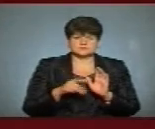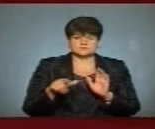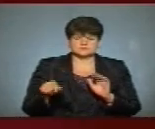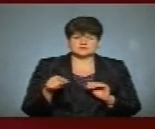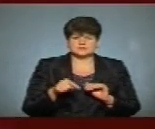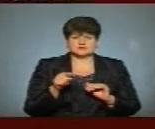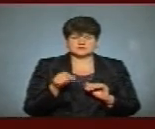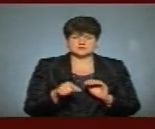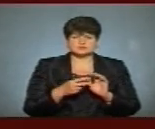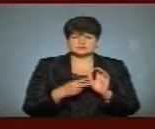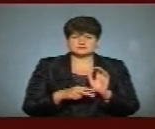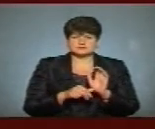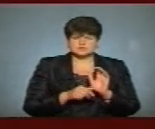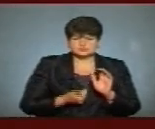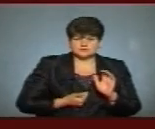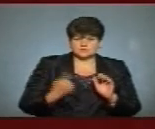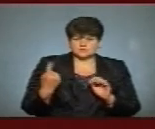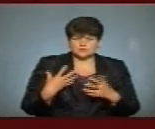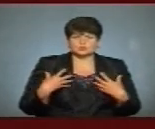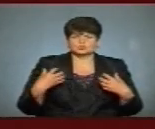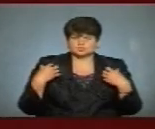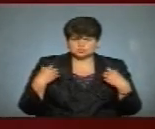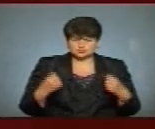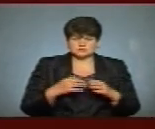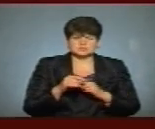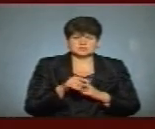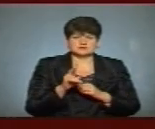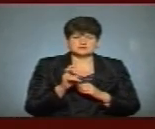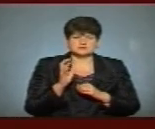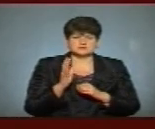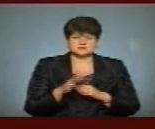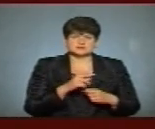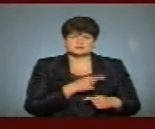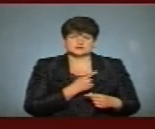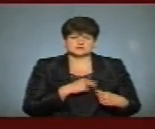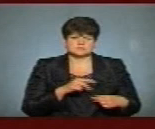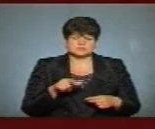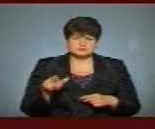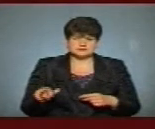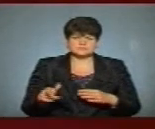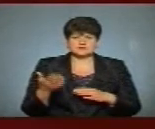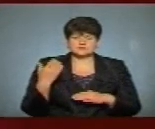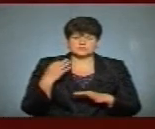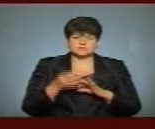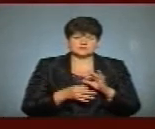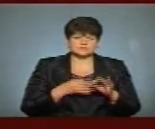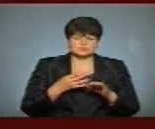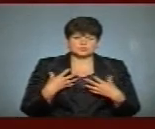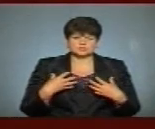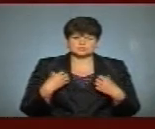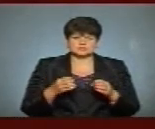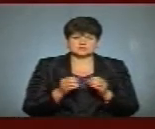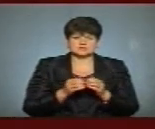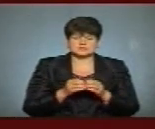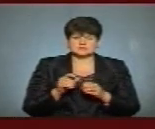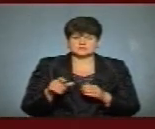них 1076 жителів області одужали, серед них 250 медичних працівників. За попередню добу одужали 10